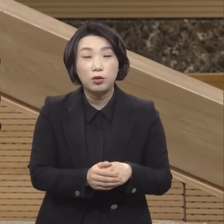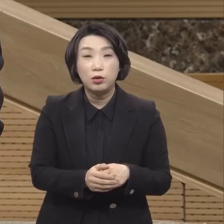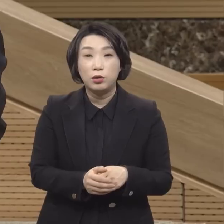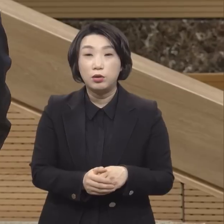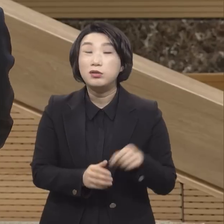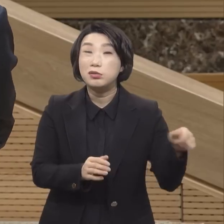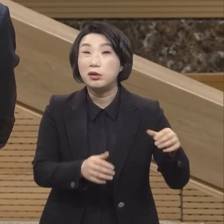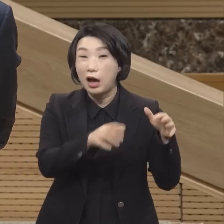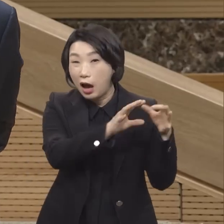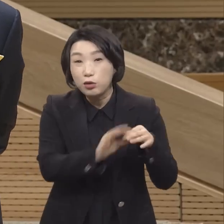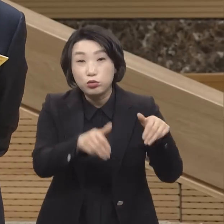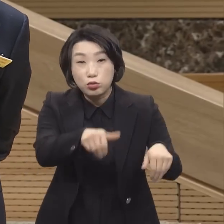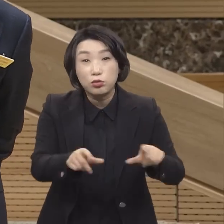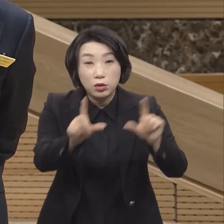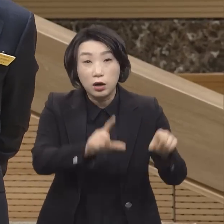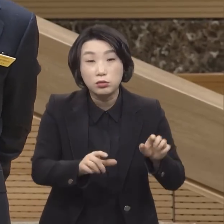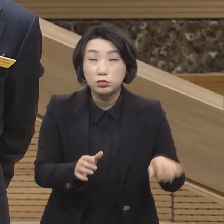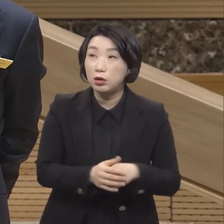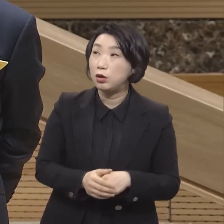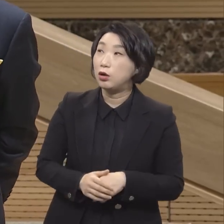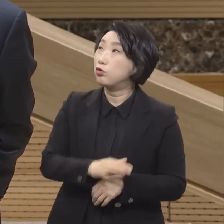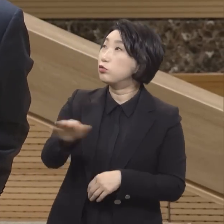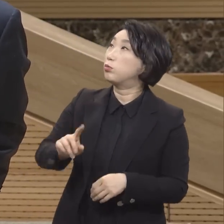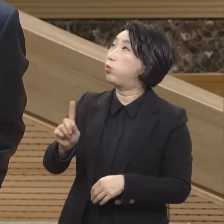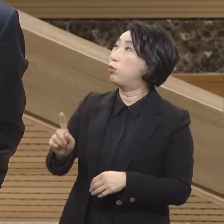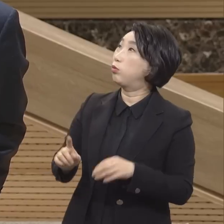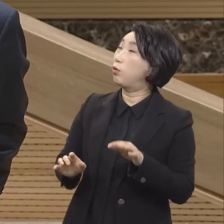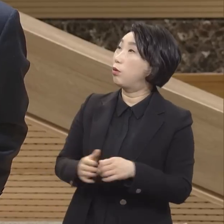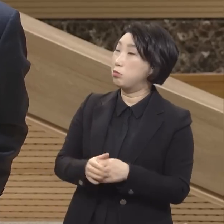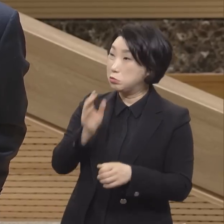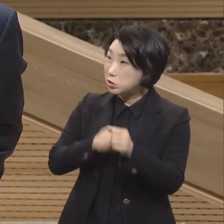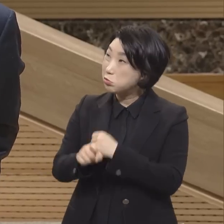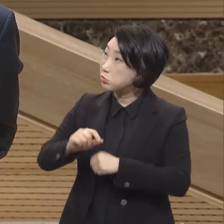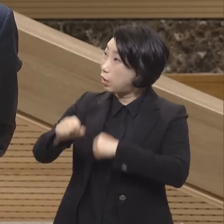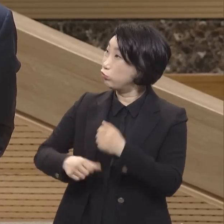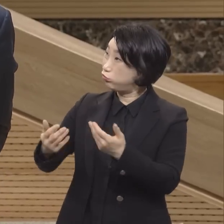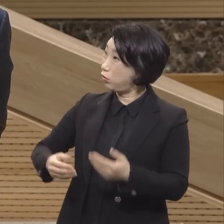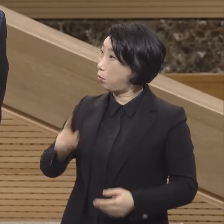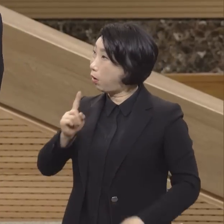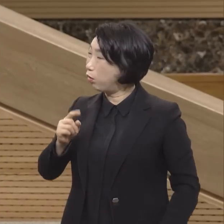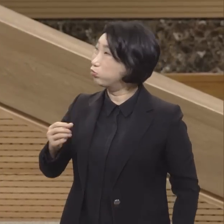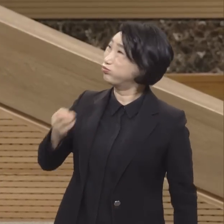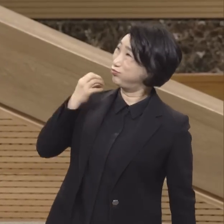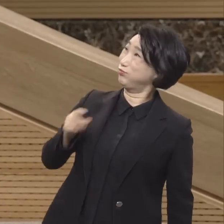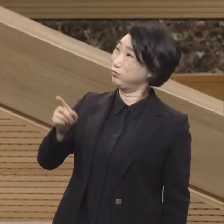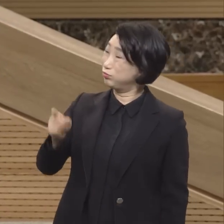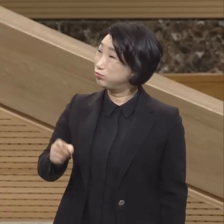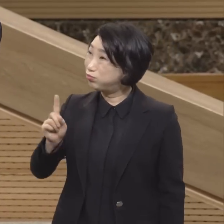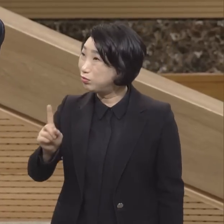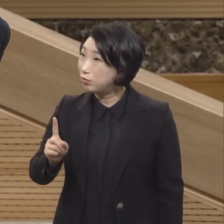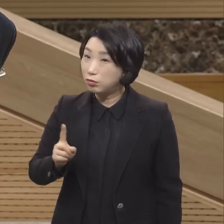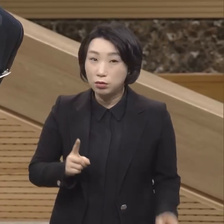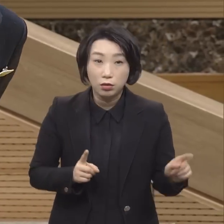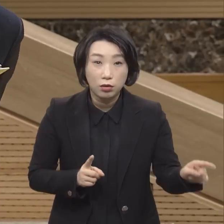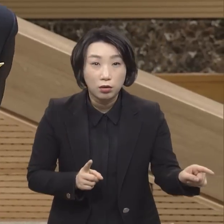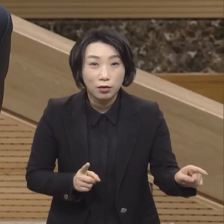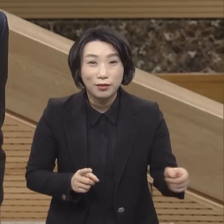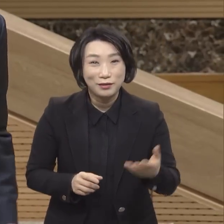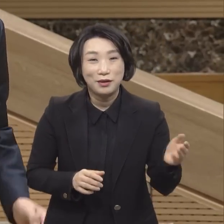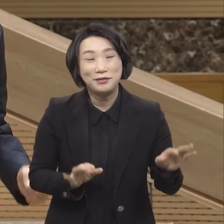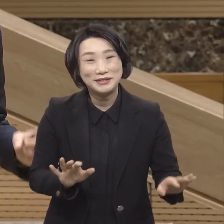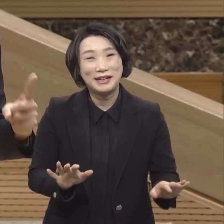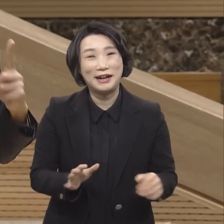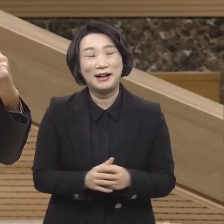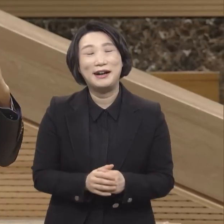종살이고 그랬지. 근데 왜 우리 보고 뭐 그냥 뭐 진리로 뭐 자유케 하느냐 이런 소리였냐, 이게 뭔 소리냐 그 말이야.